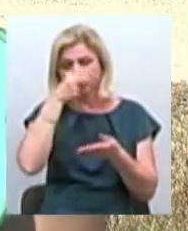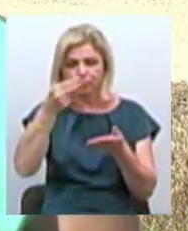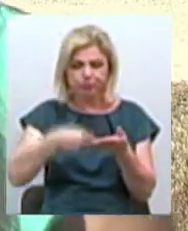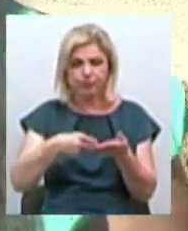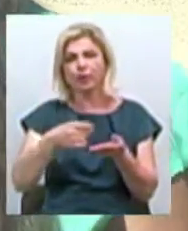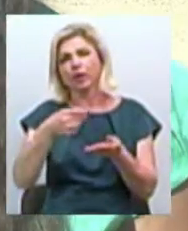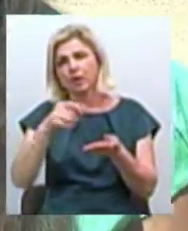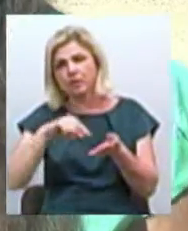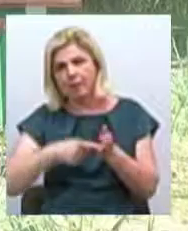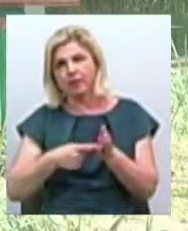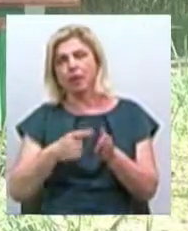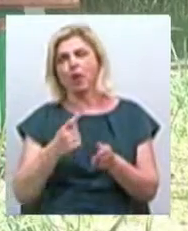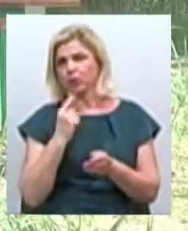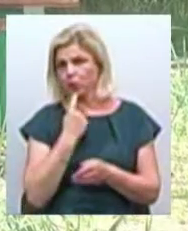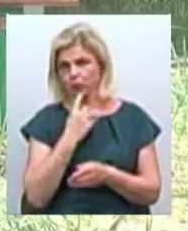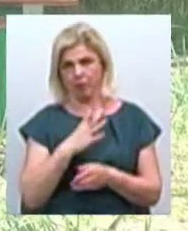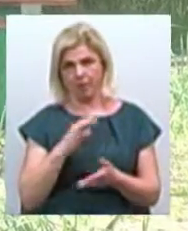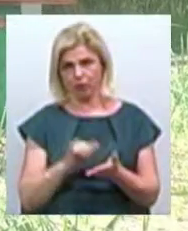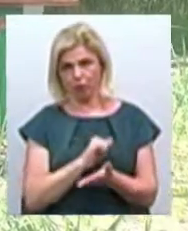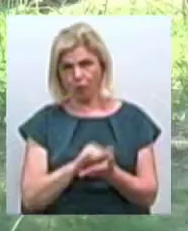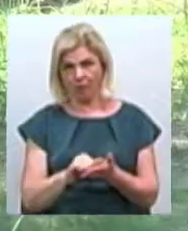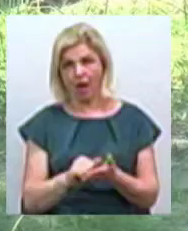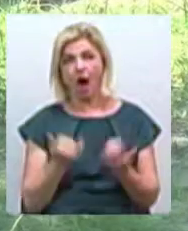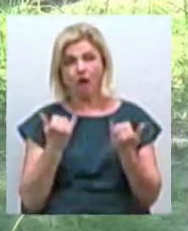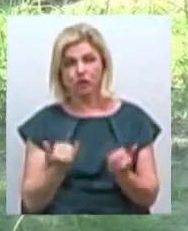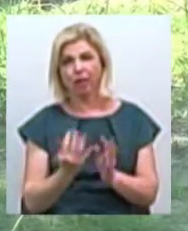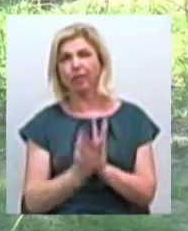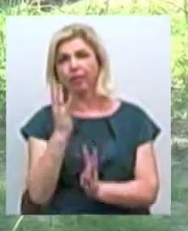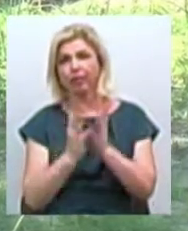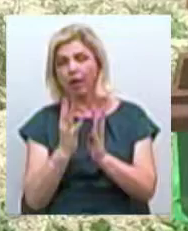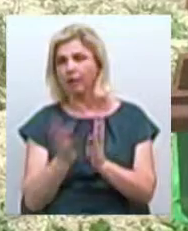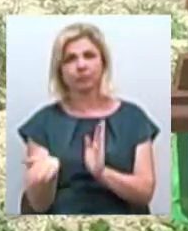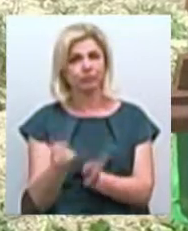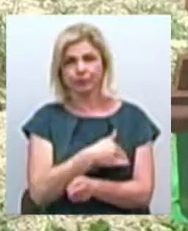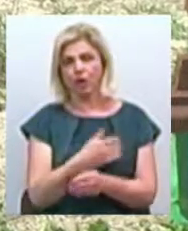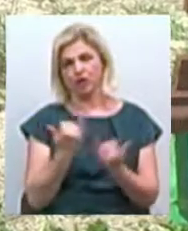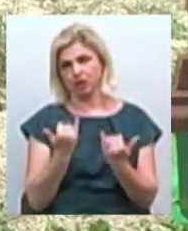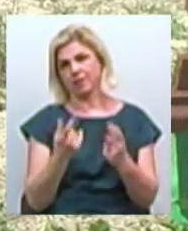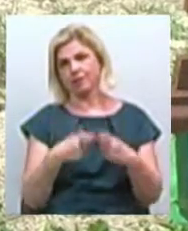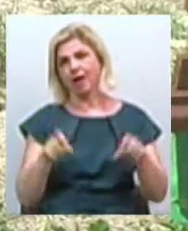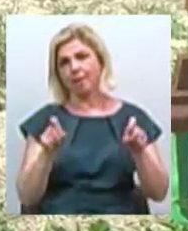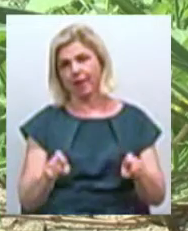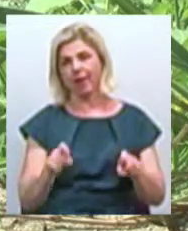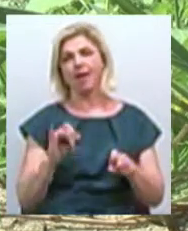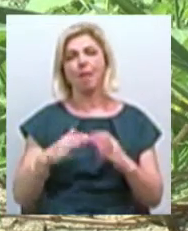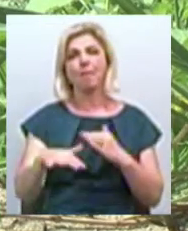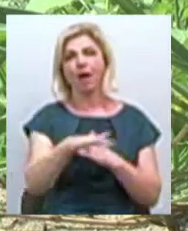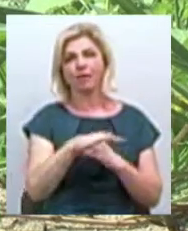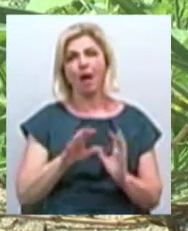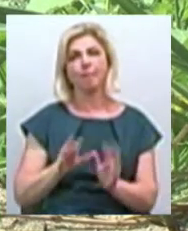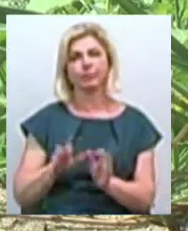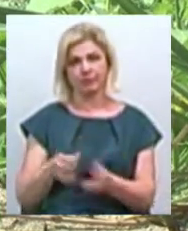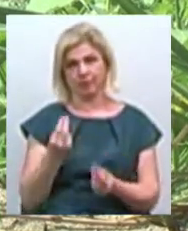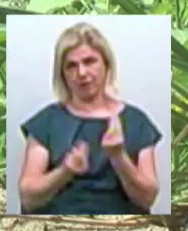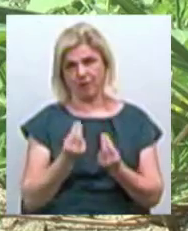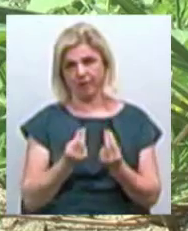важко з документацією. На місці чагарників тепер роздягалка, лавочки, майданчик для пляжного волейболу. Але крізь пісок